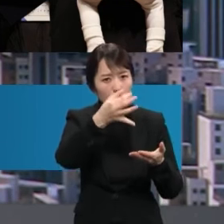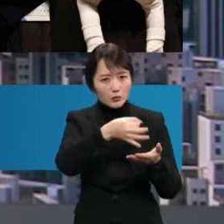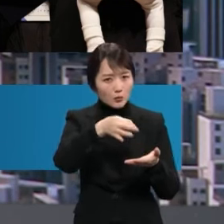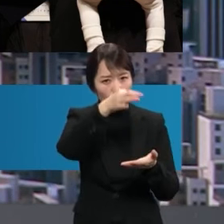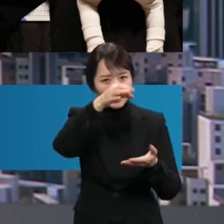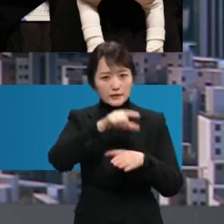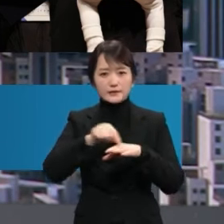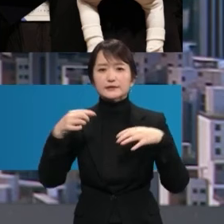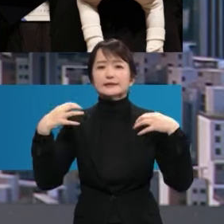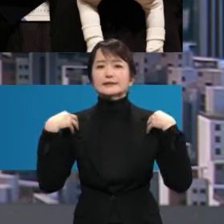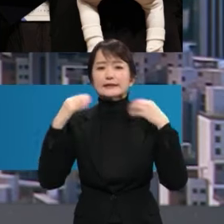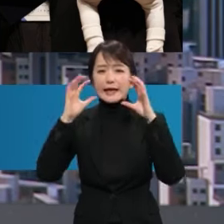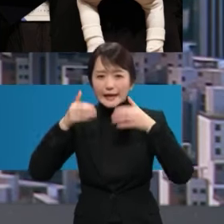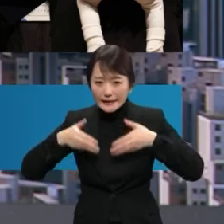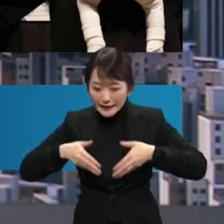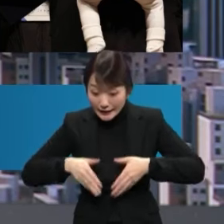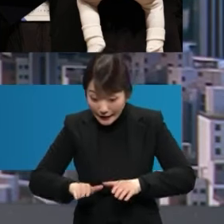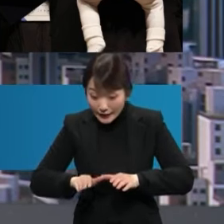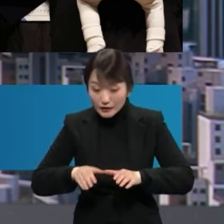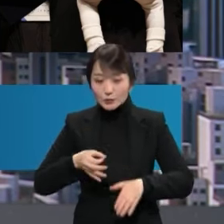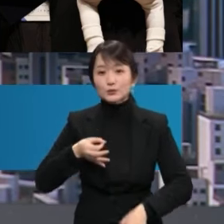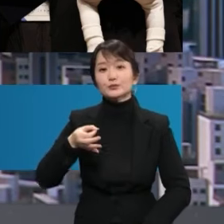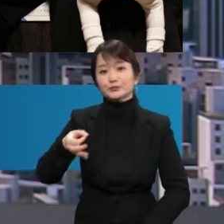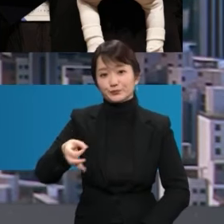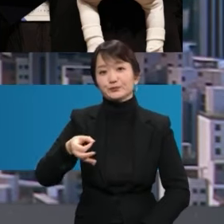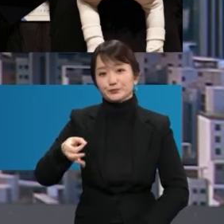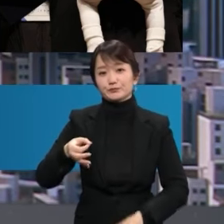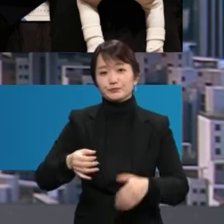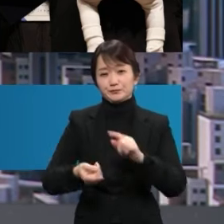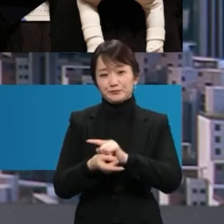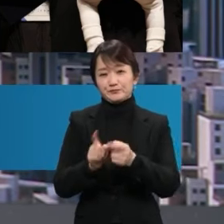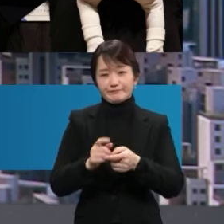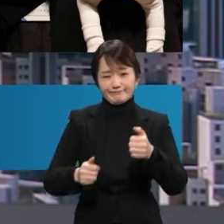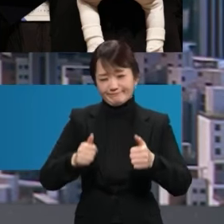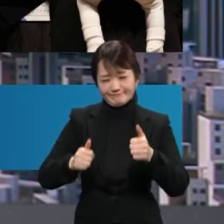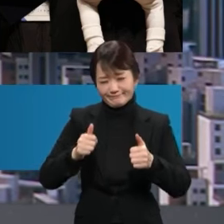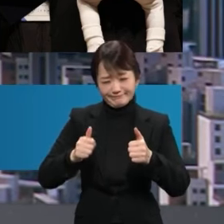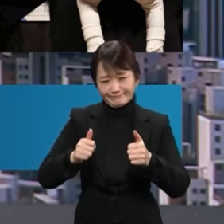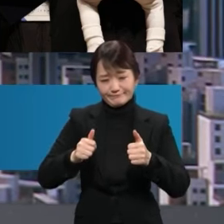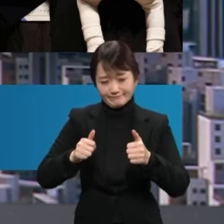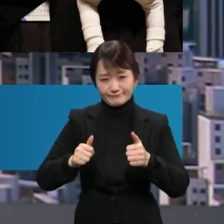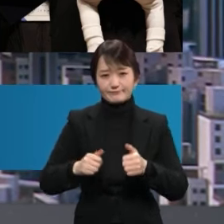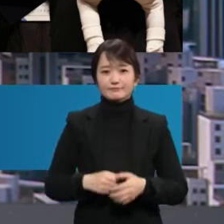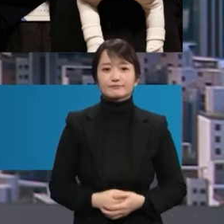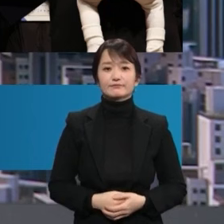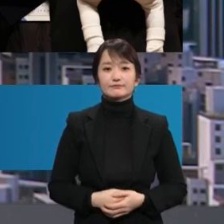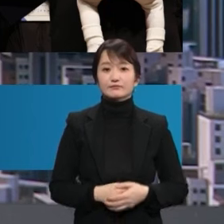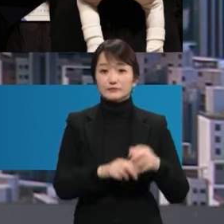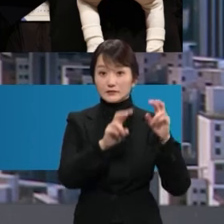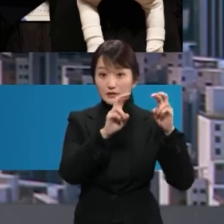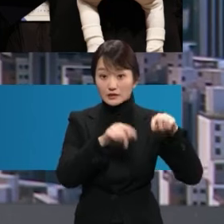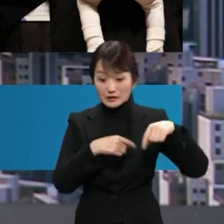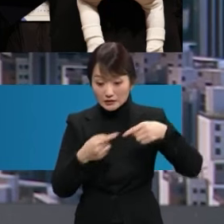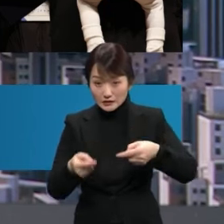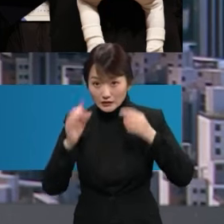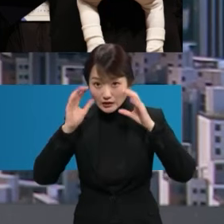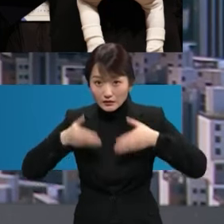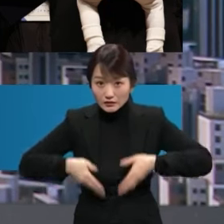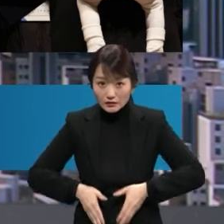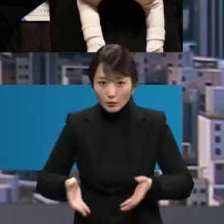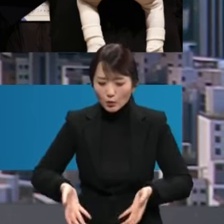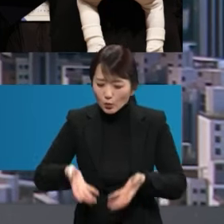올렸고 지자체도 아이가 태어나기만 하면 돈을 주겠다고 경쟁하듯 나서고 있습니다 기업까지 나서는 출산